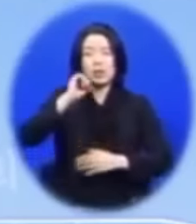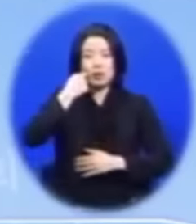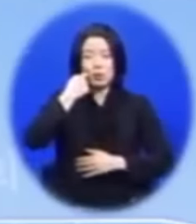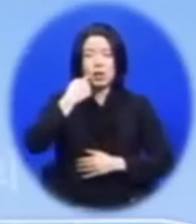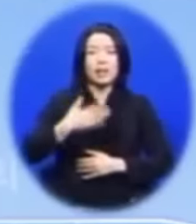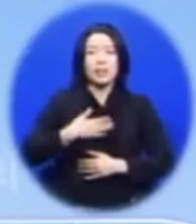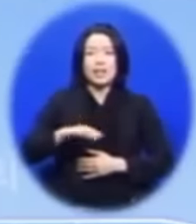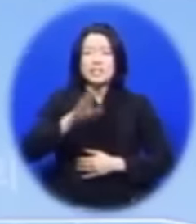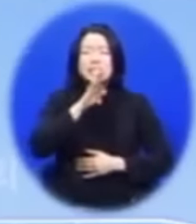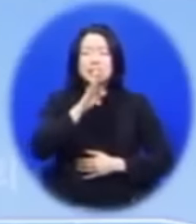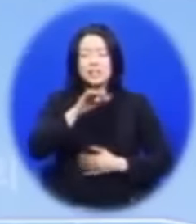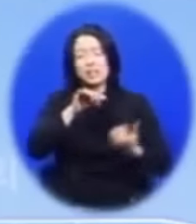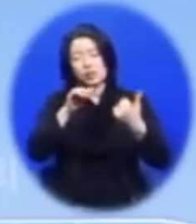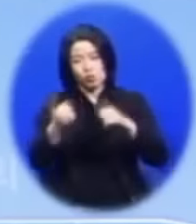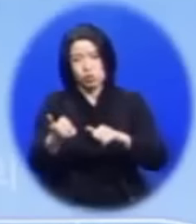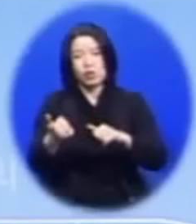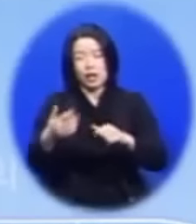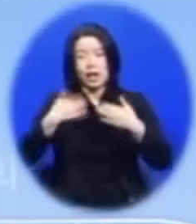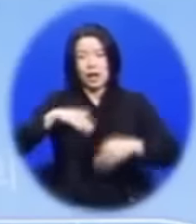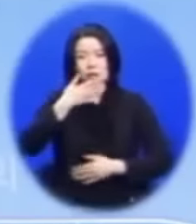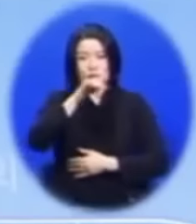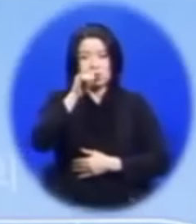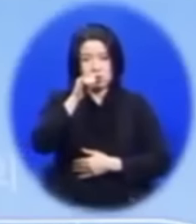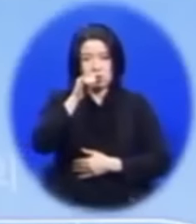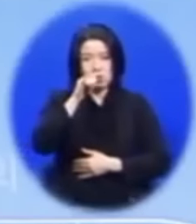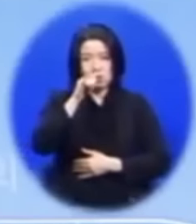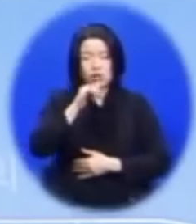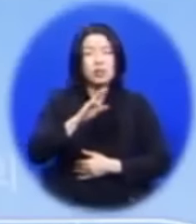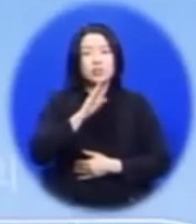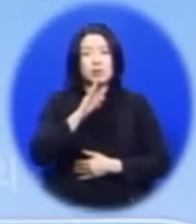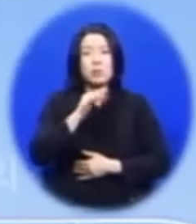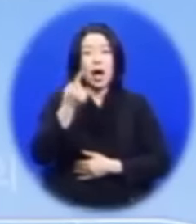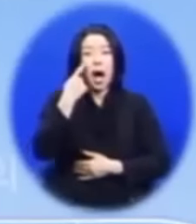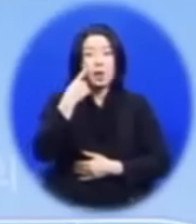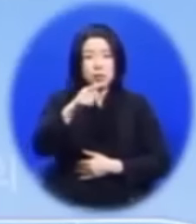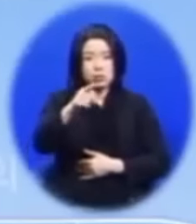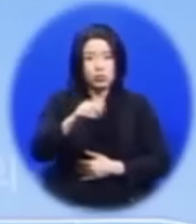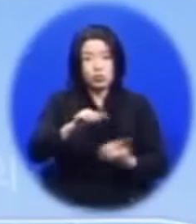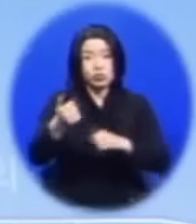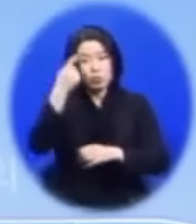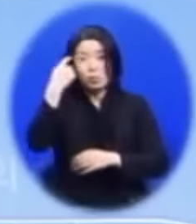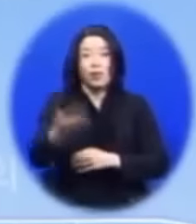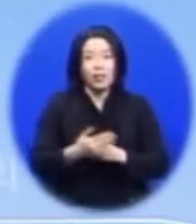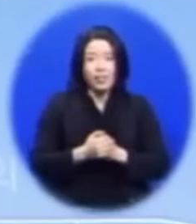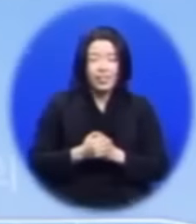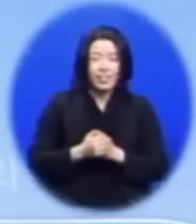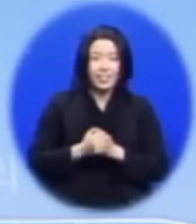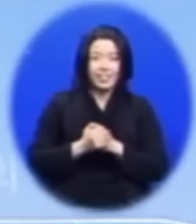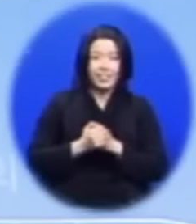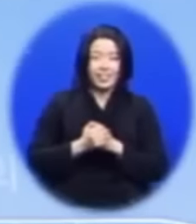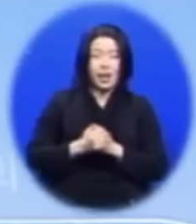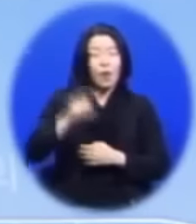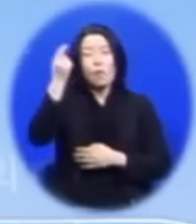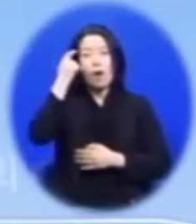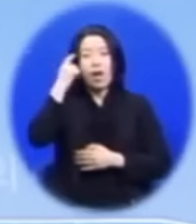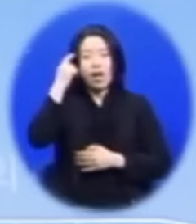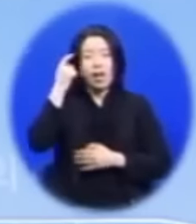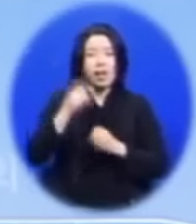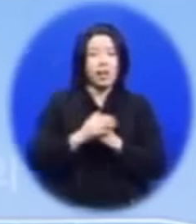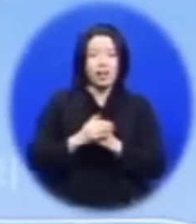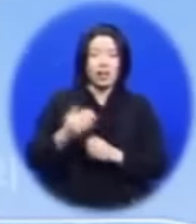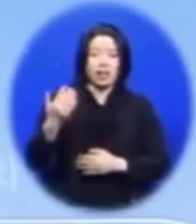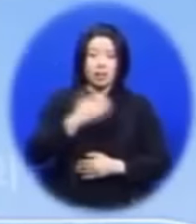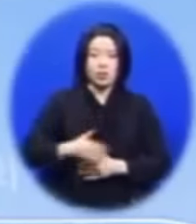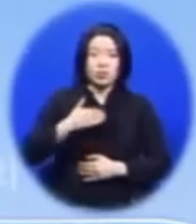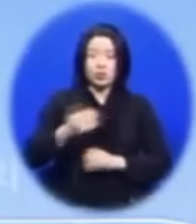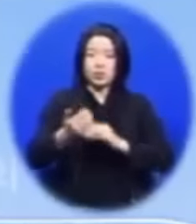죽어 봐야 죽은 줄 알겠어 정말 한번 죽어 보실래요 왜 육신이